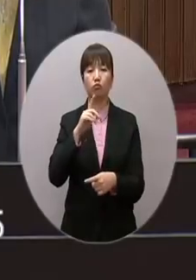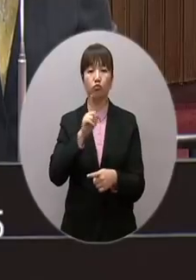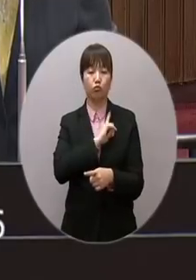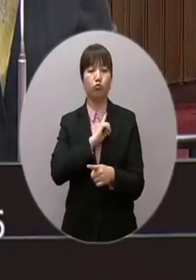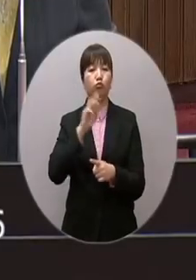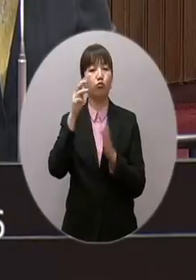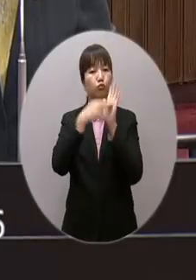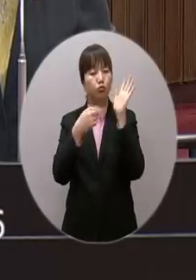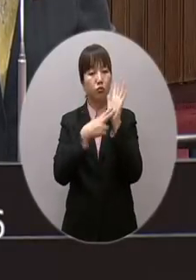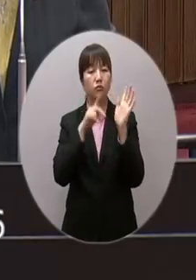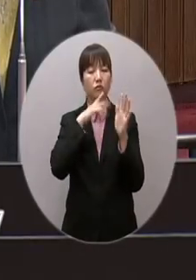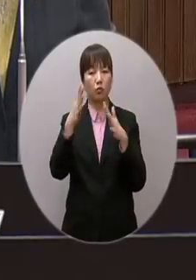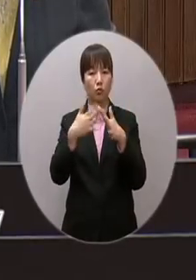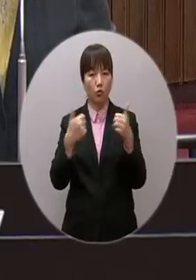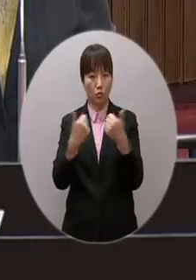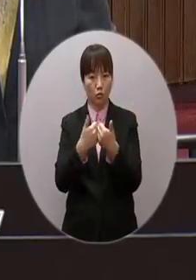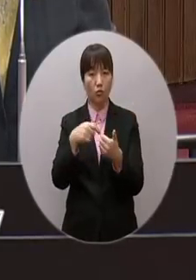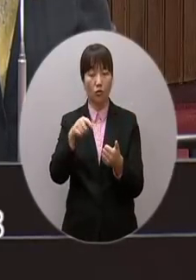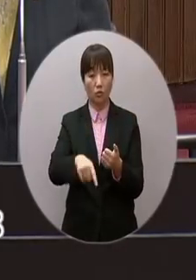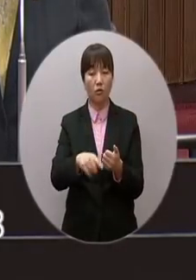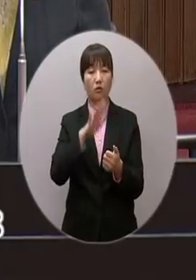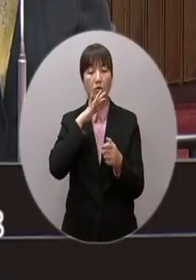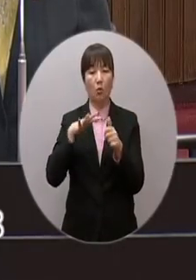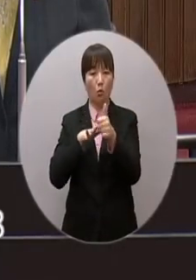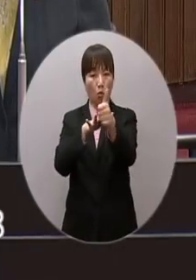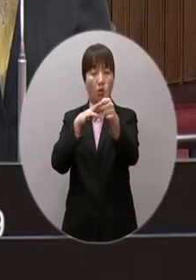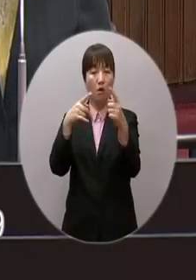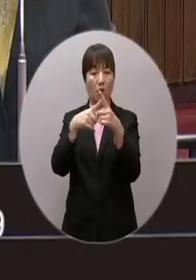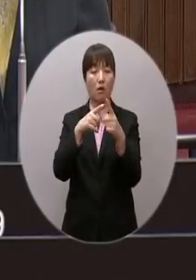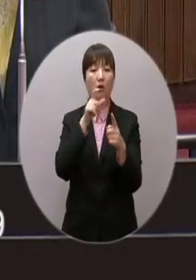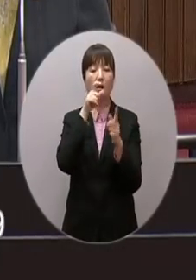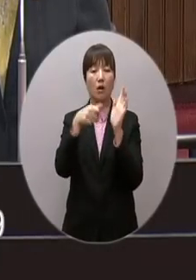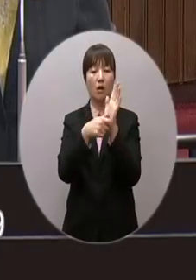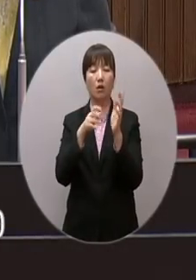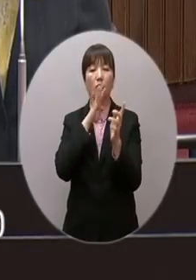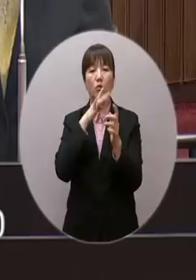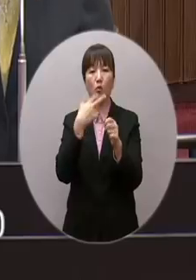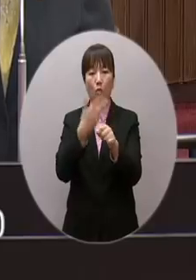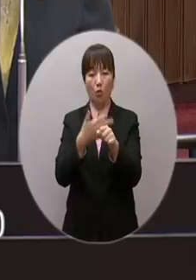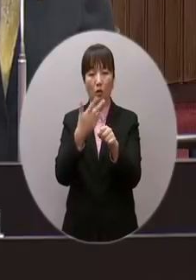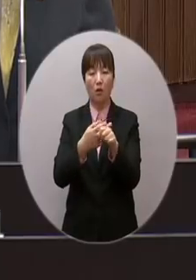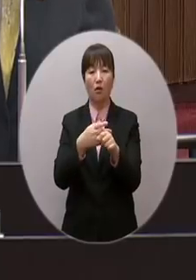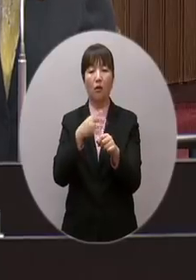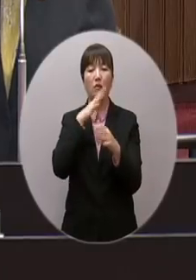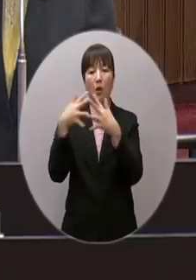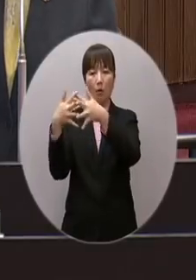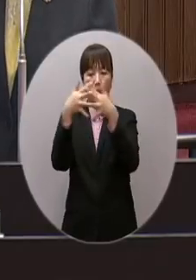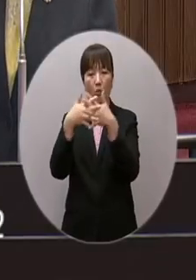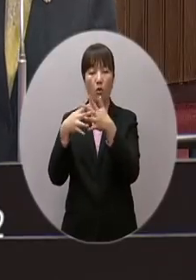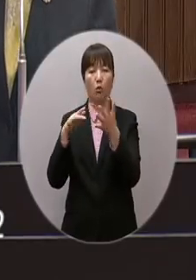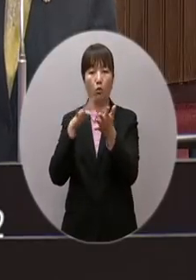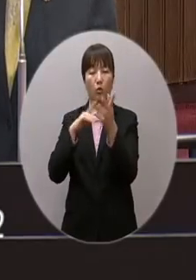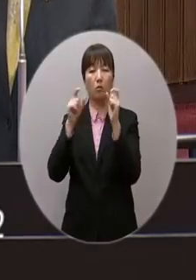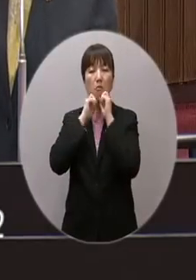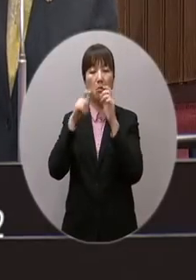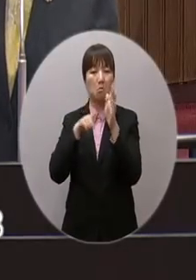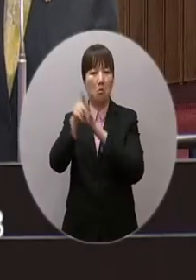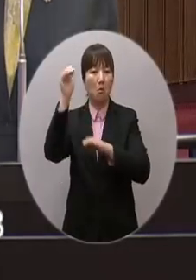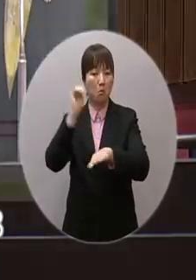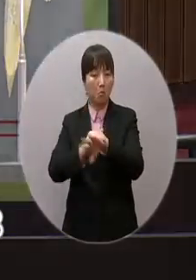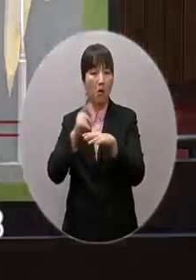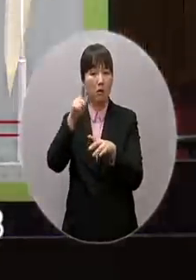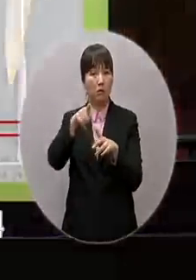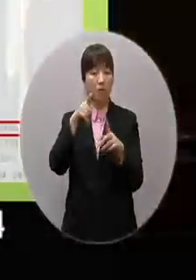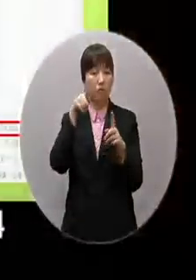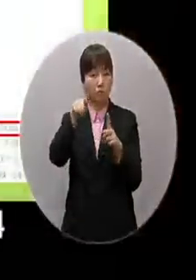说他们这个团体的这个领导人叫做罗恩赫伯特，他是美国的毒品防治专家。院长，你